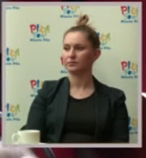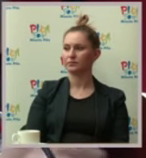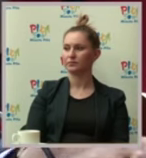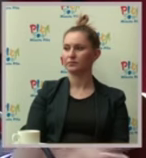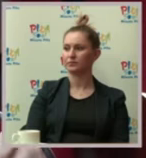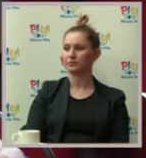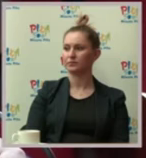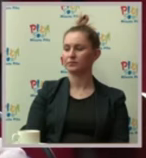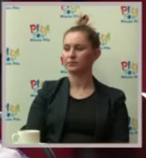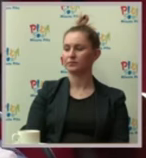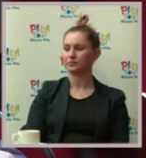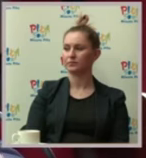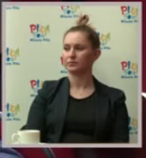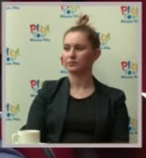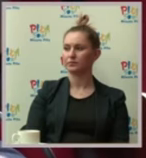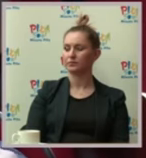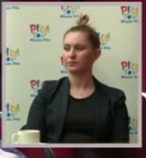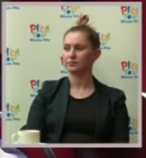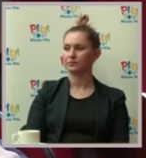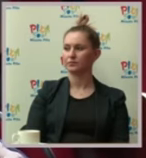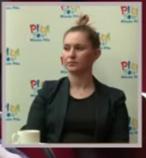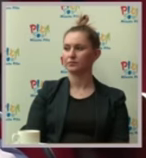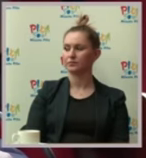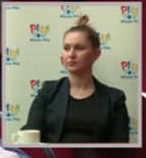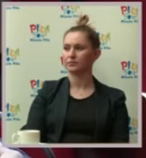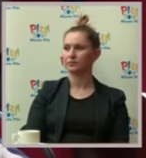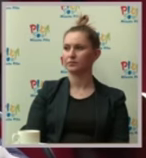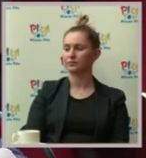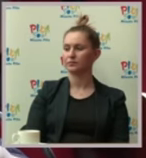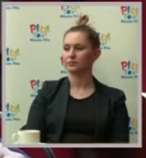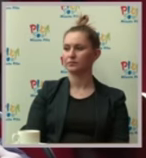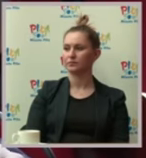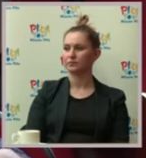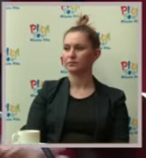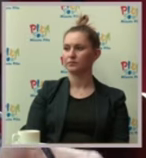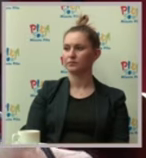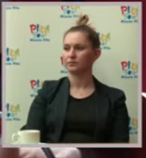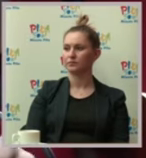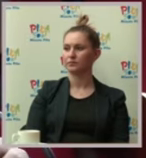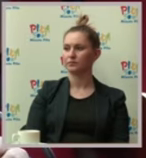nieruchomości w wyniku na przykład prowadzonych przez gminę działań. A